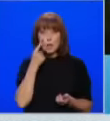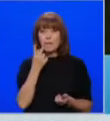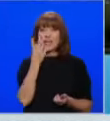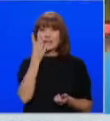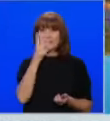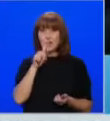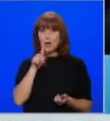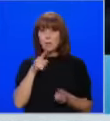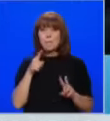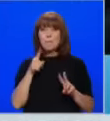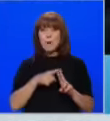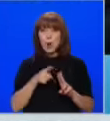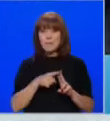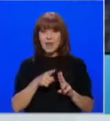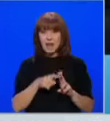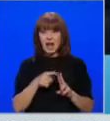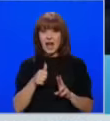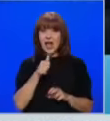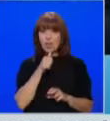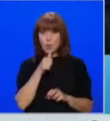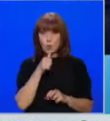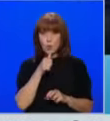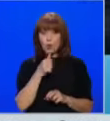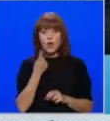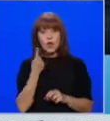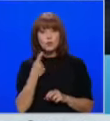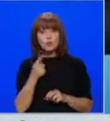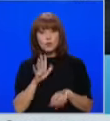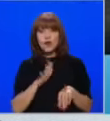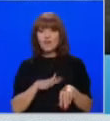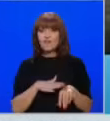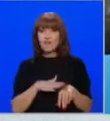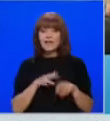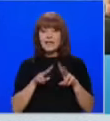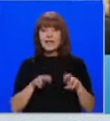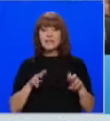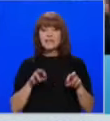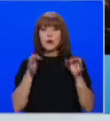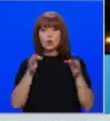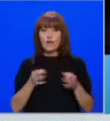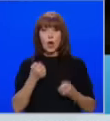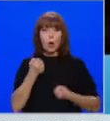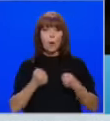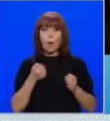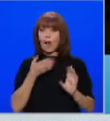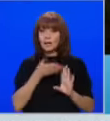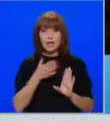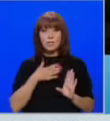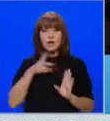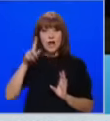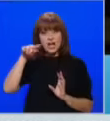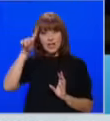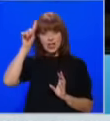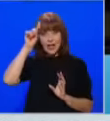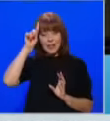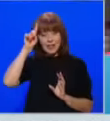промила алкохол в кръвта. Друг тревожен факт. Разследващите са установили, че в колата е пътувала жена заедно